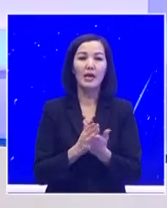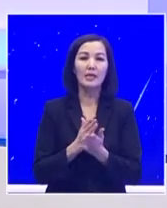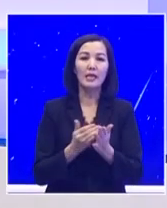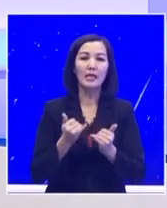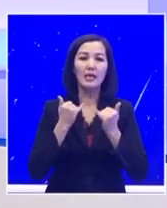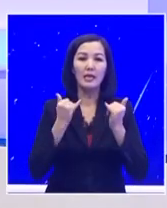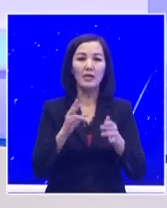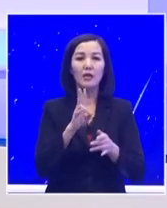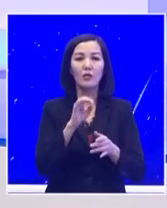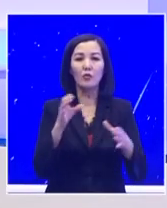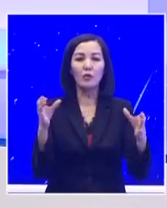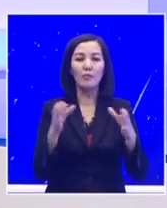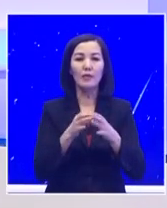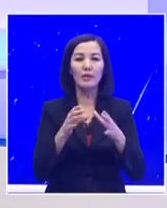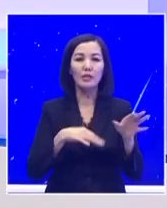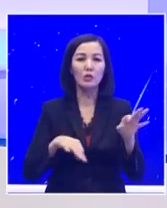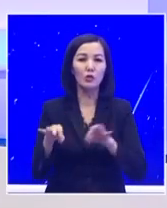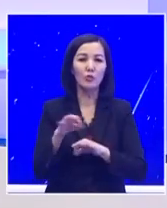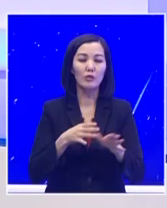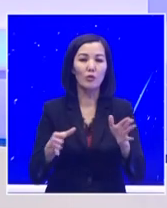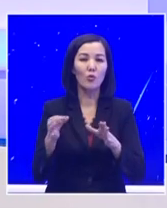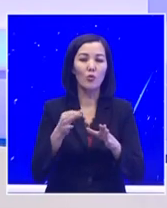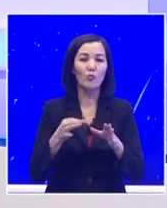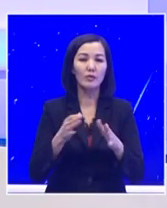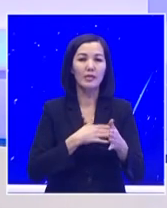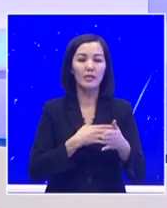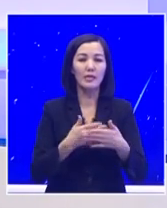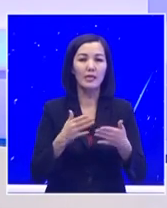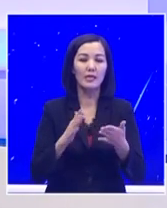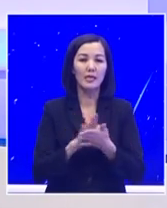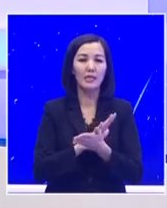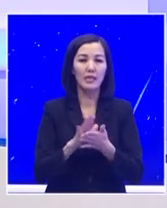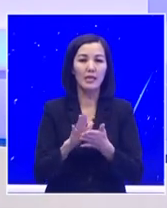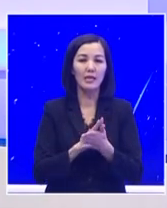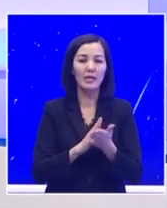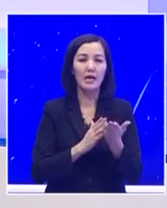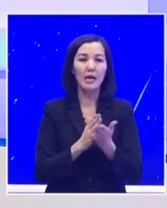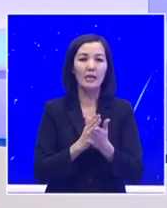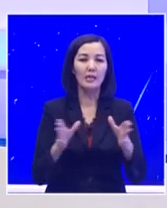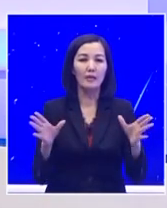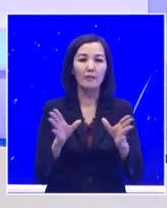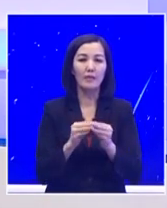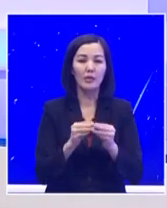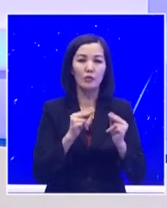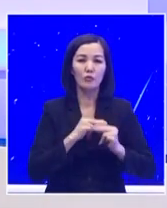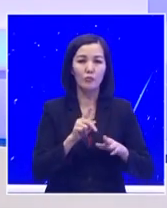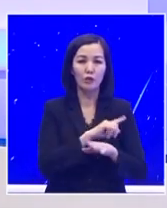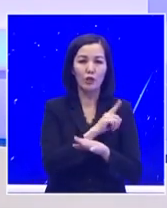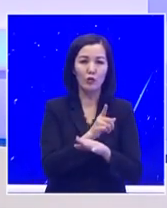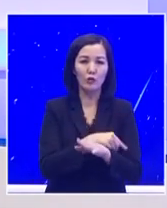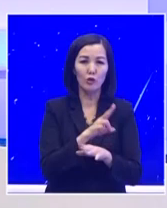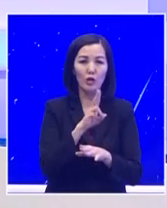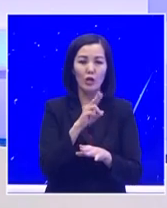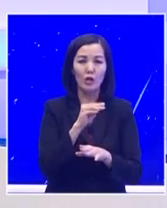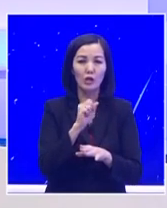Ардагерлерді ардақтайық. Нұр Отан партиясының жобасы аясында облыс еріктілері өңір ардагерлерімен бірлескен жұмыстарды күшейтпек. Оған Жас Отан